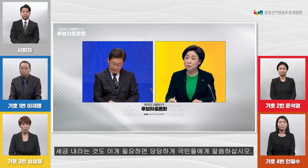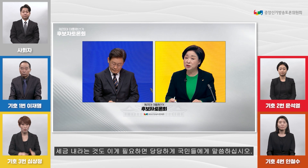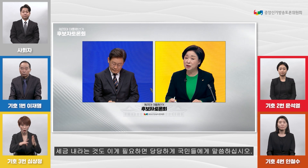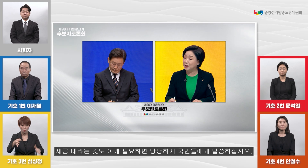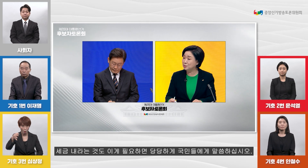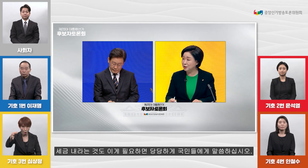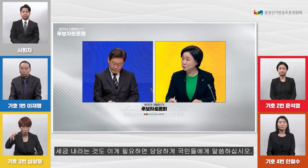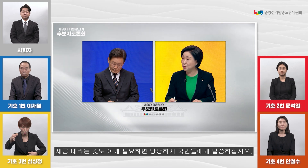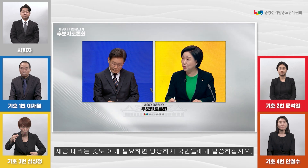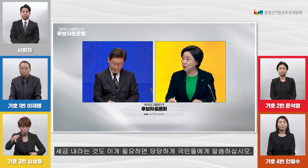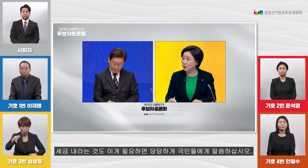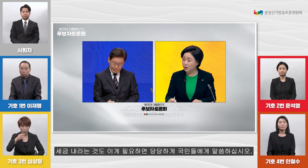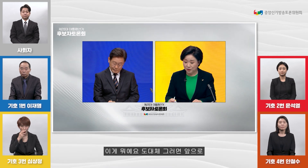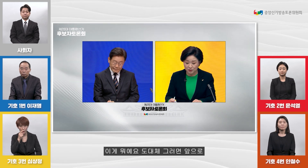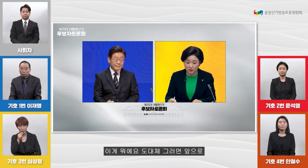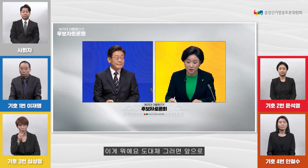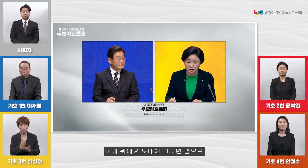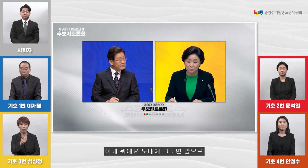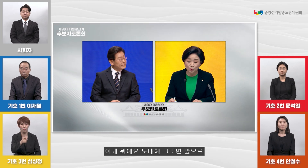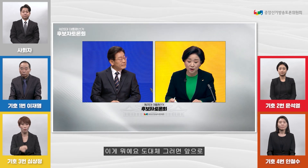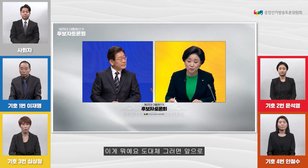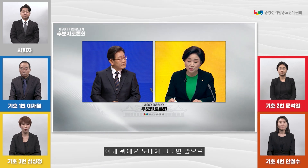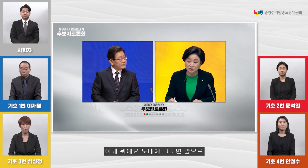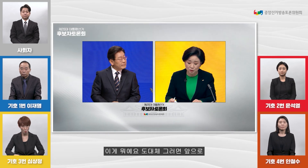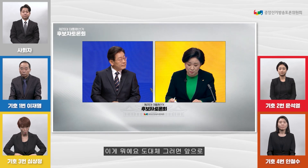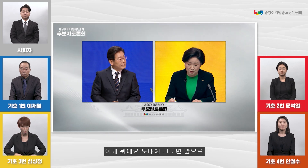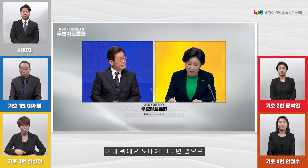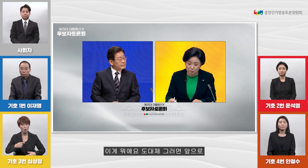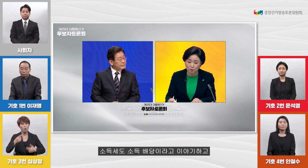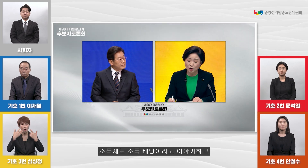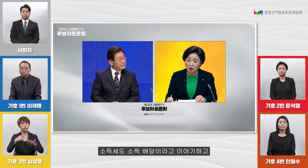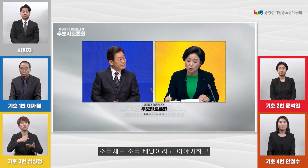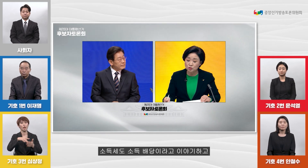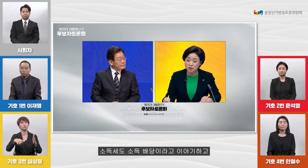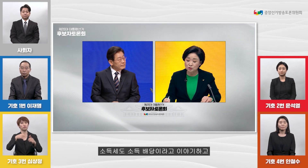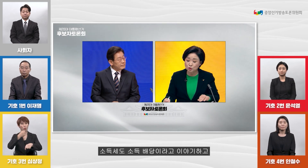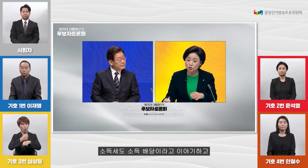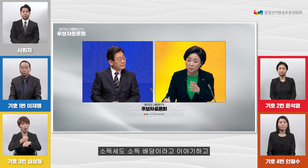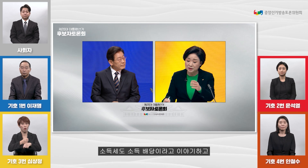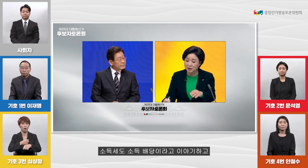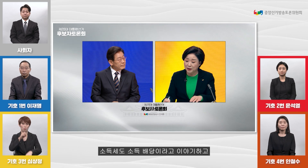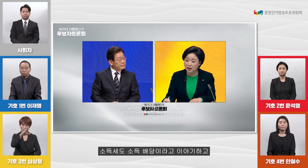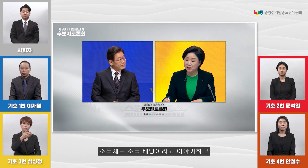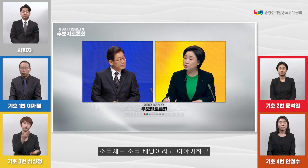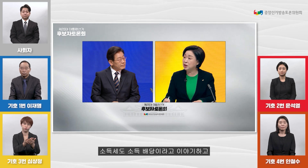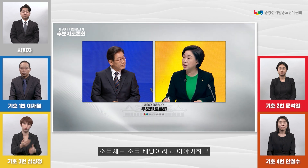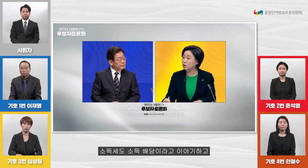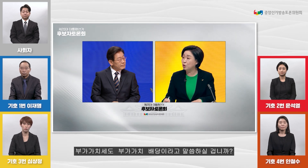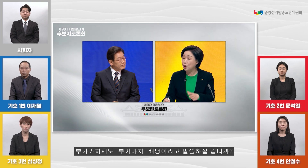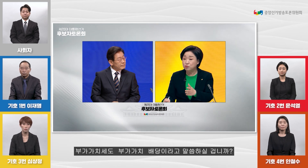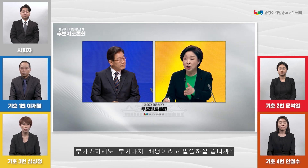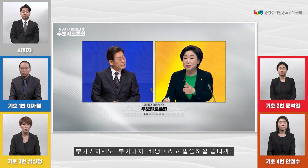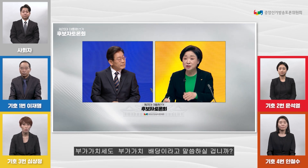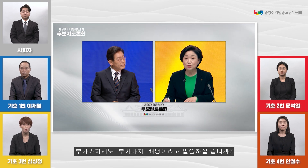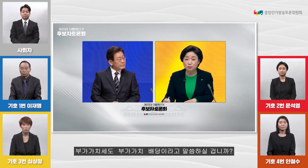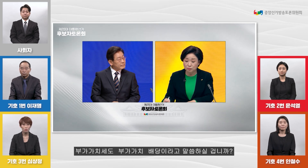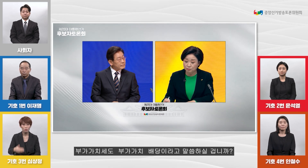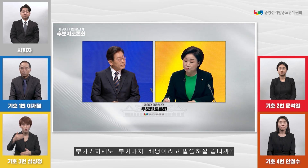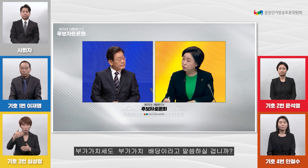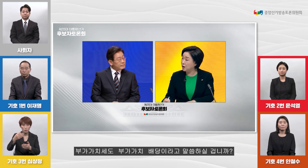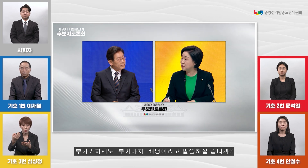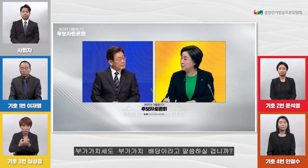당당하게 국민들에게 말씀하십시오. 이게 뭐예요 도대체? 그러면은 앞으로 소득세도 소득 배당이라고 이야기하고